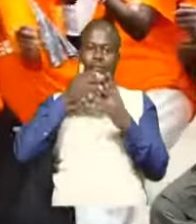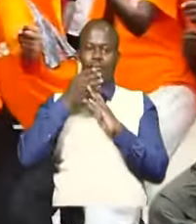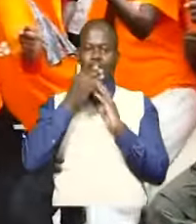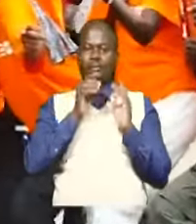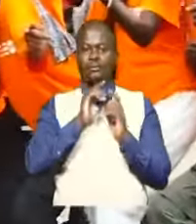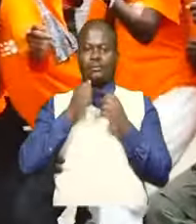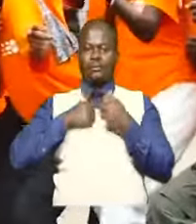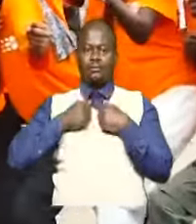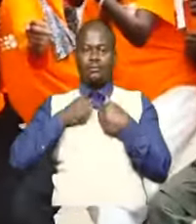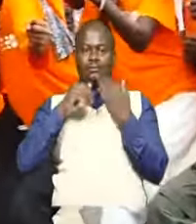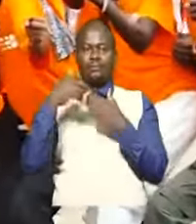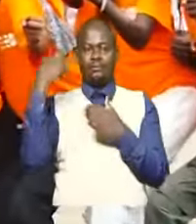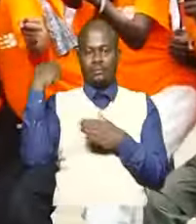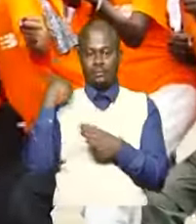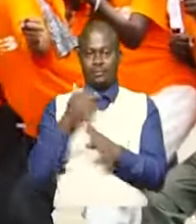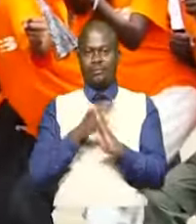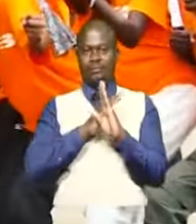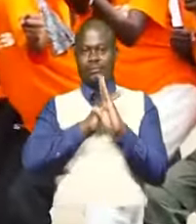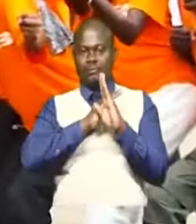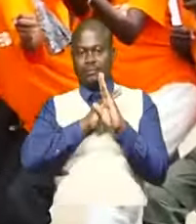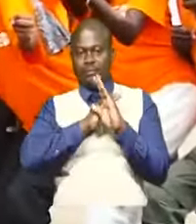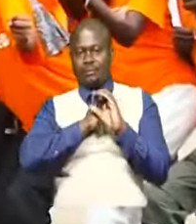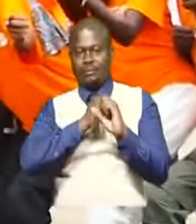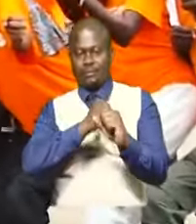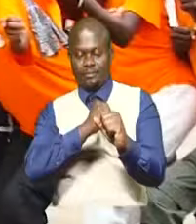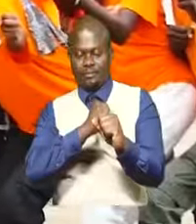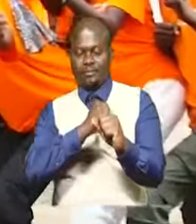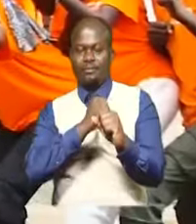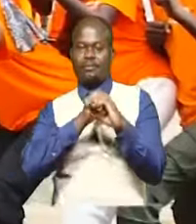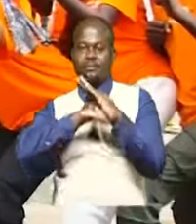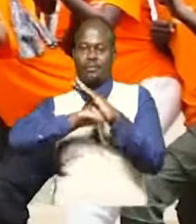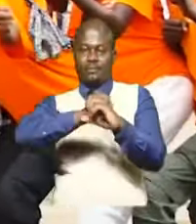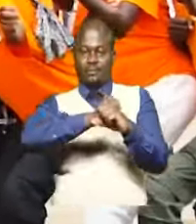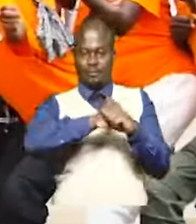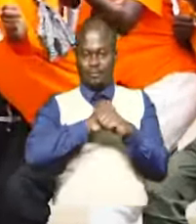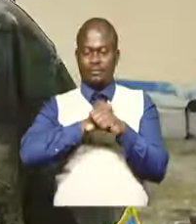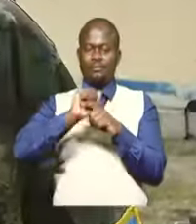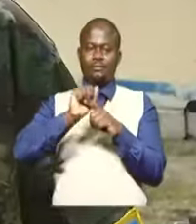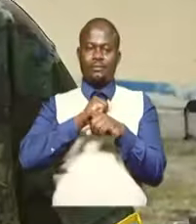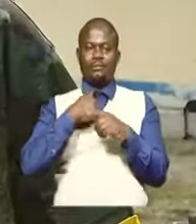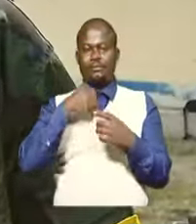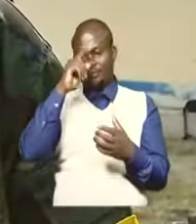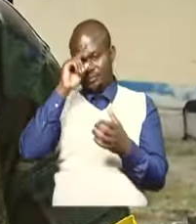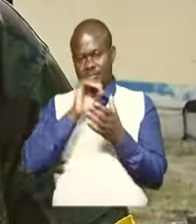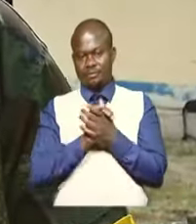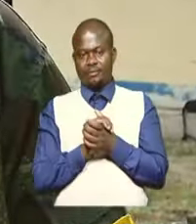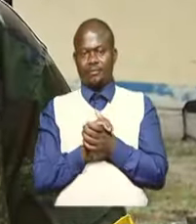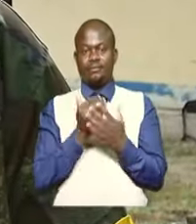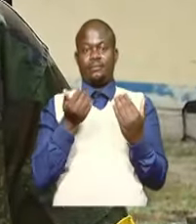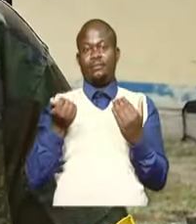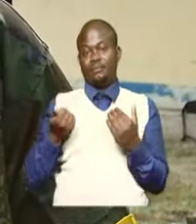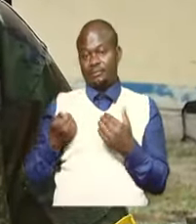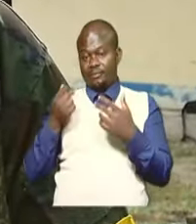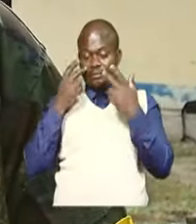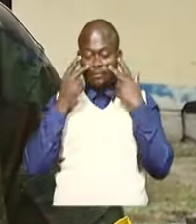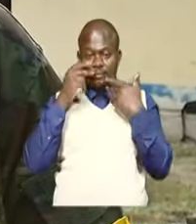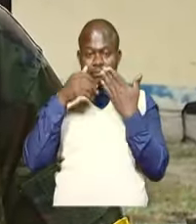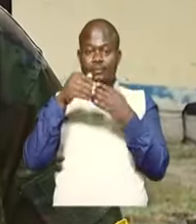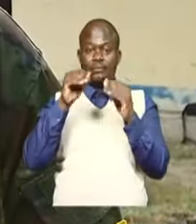Rwanda n'abo bashinzwe kurinda no gutoza abana b'abakobwa kwigirira icyizere. Abana mubonye b'abakobwa